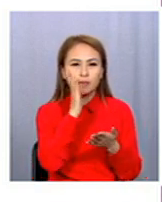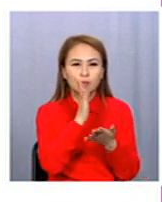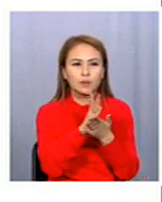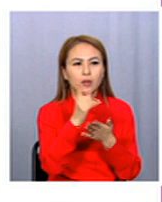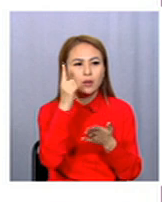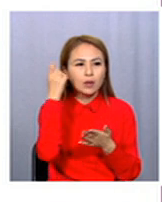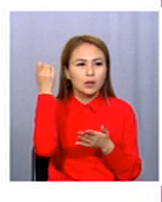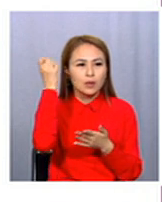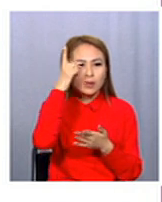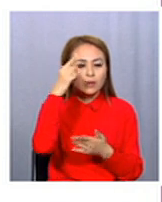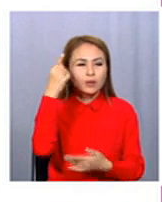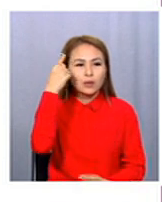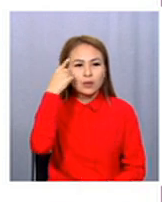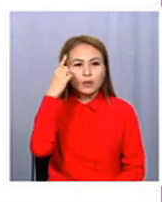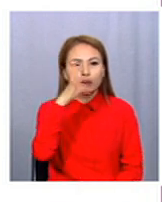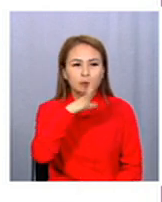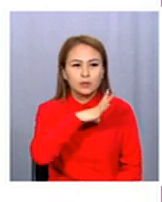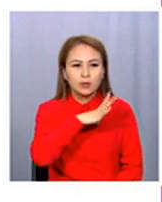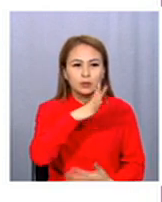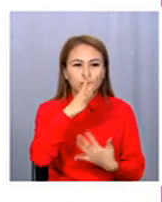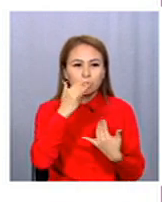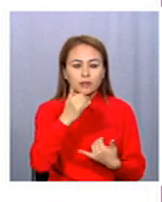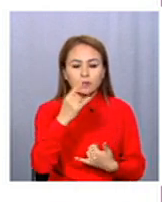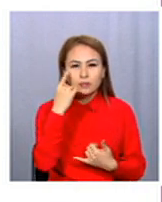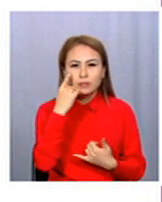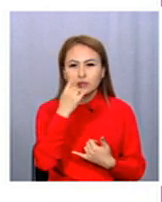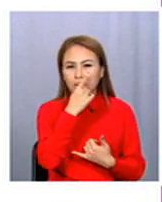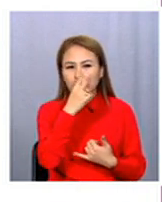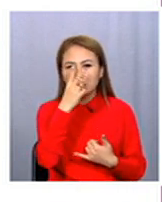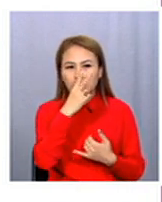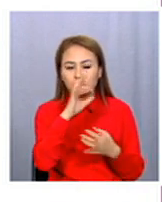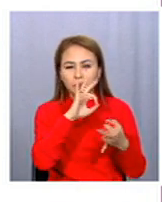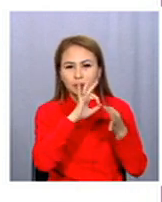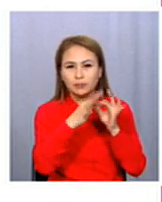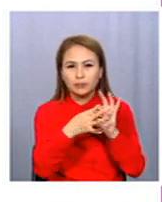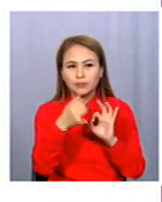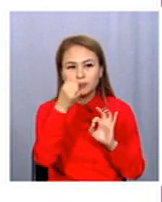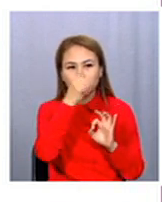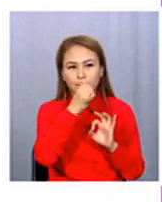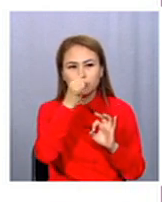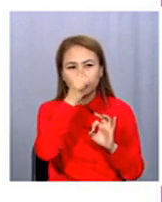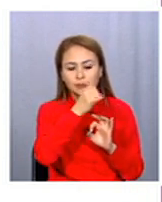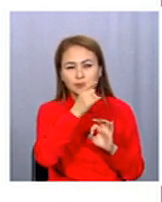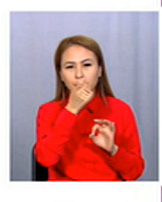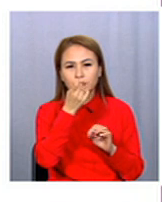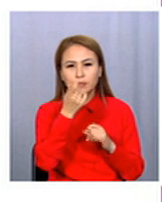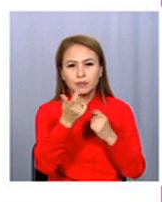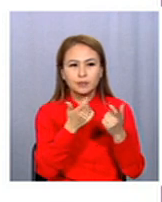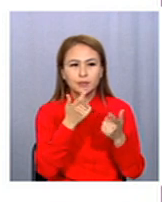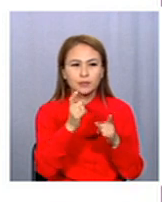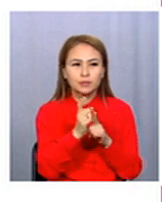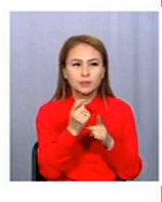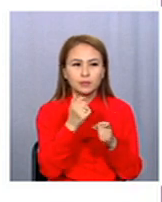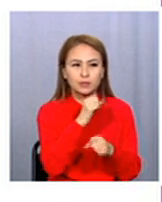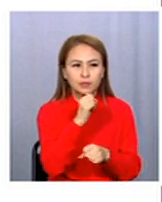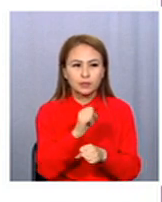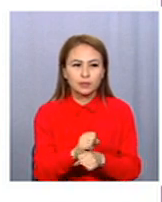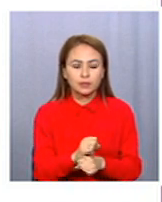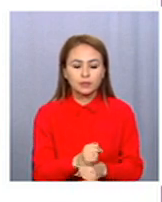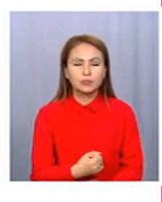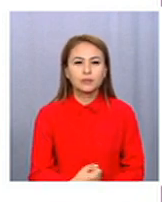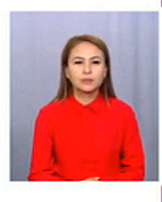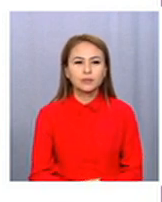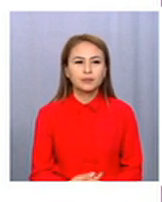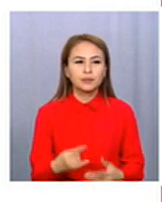шығармын деп ойласам да, көзімді тиянақтата алмай сәл-пәл іркіліп қалғаным.